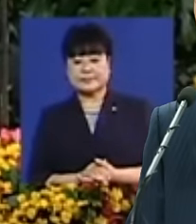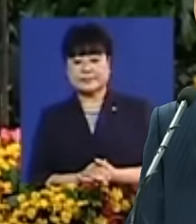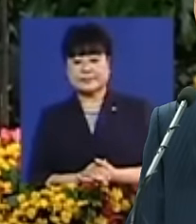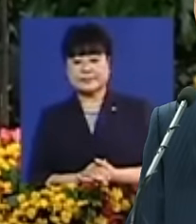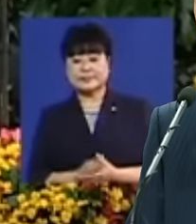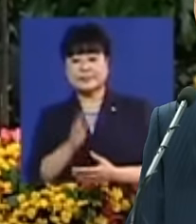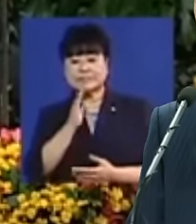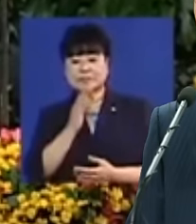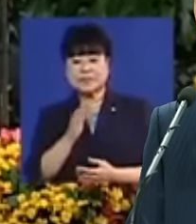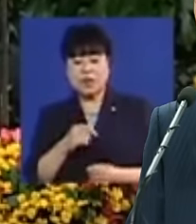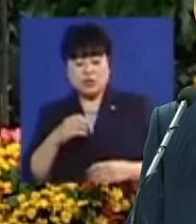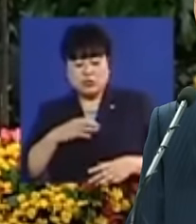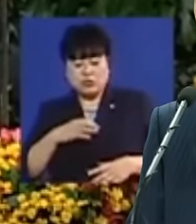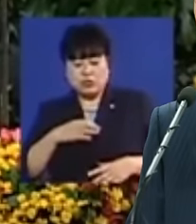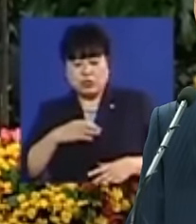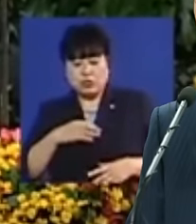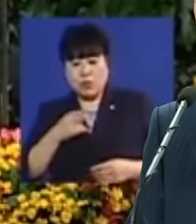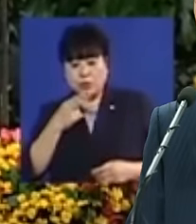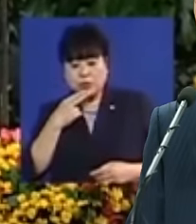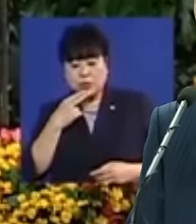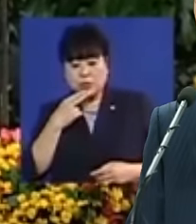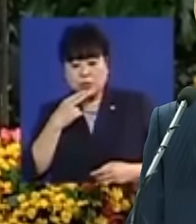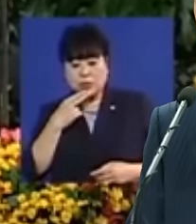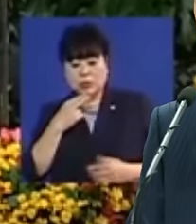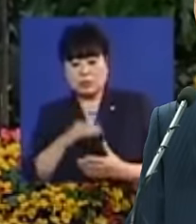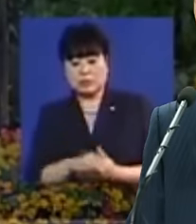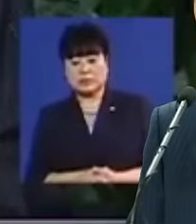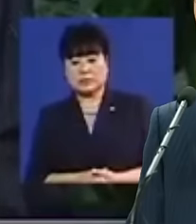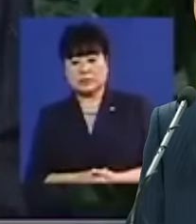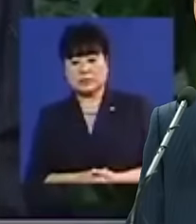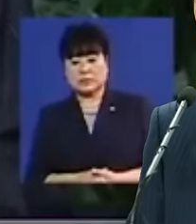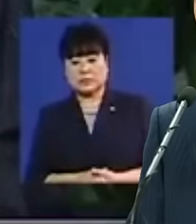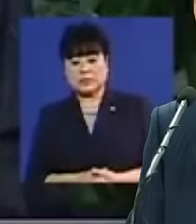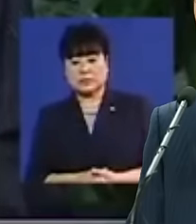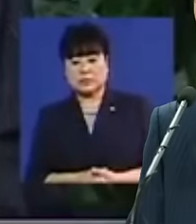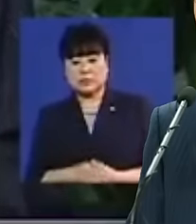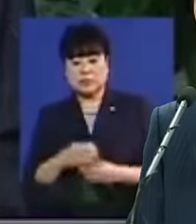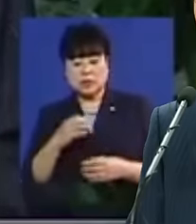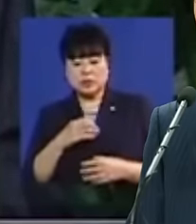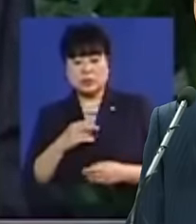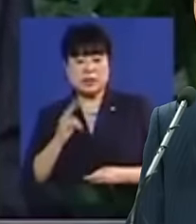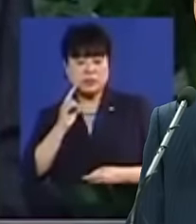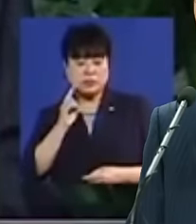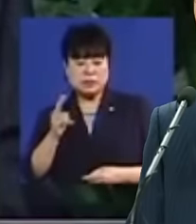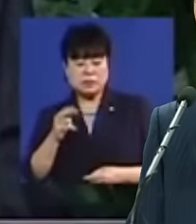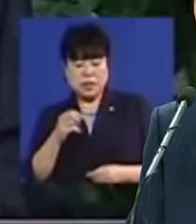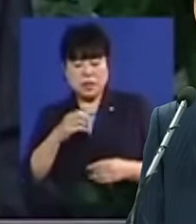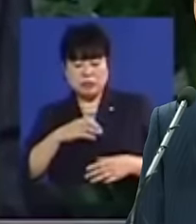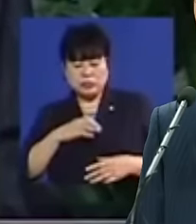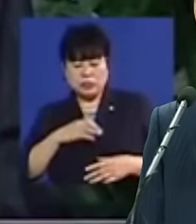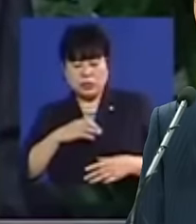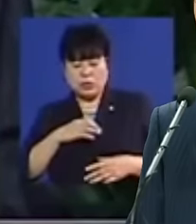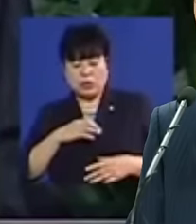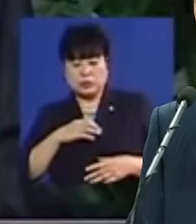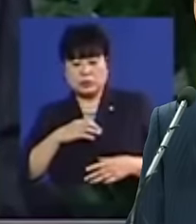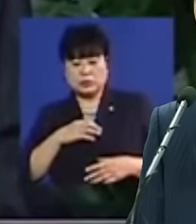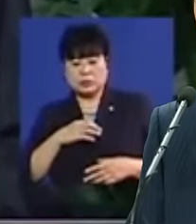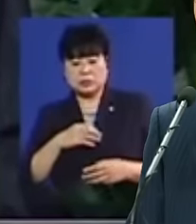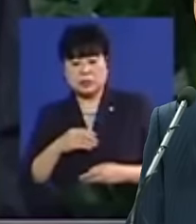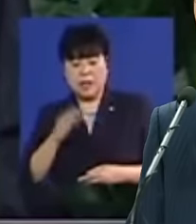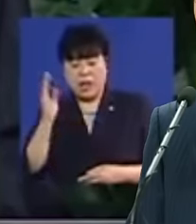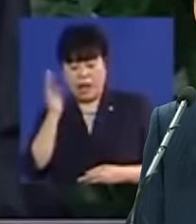그렇게 우리가 두려워하지 않아도 될 사람도 있습니다만 두려워해야 될 만큼 마음이 아주